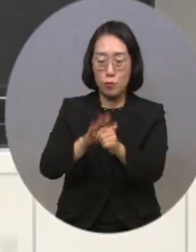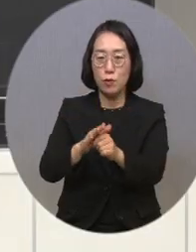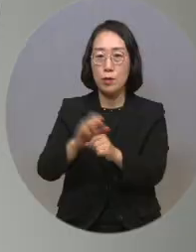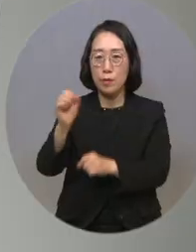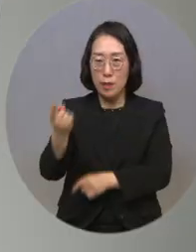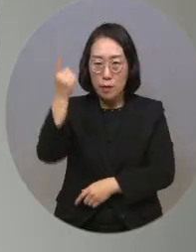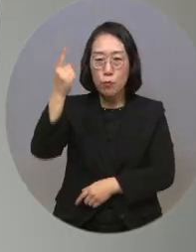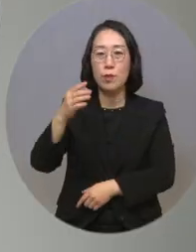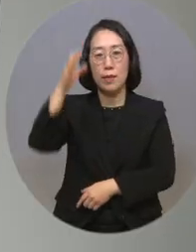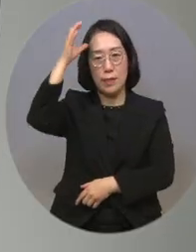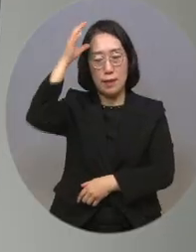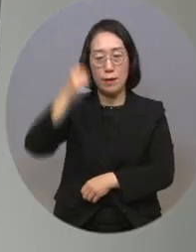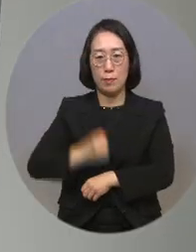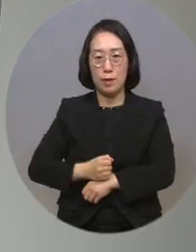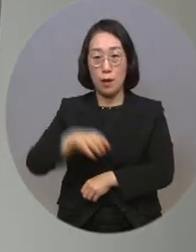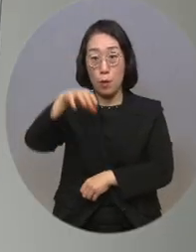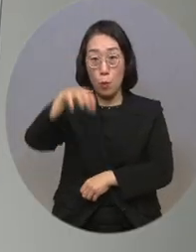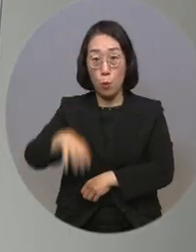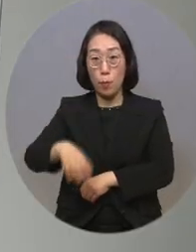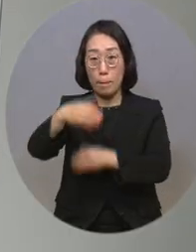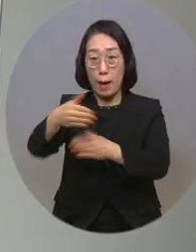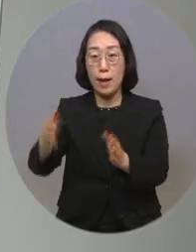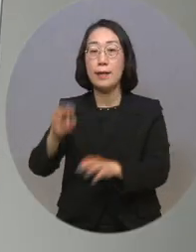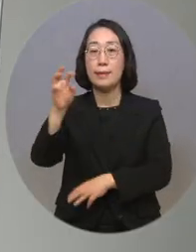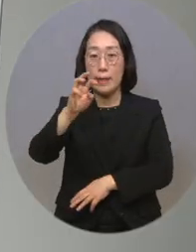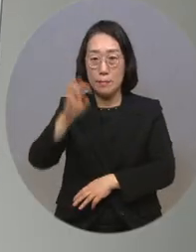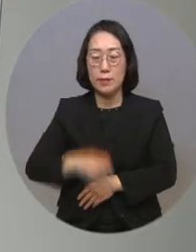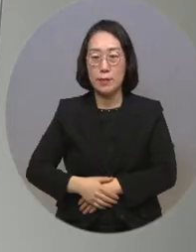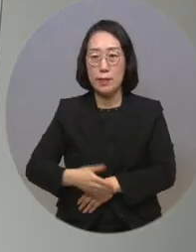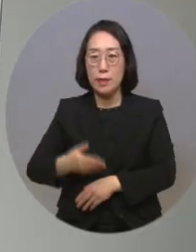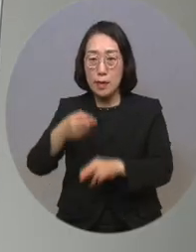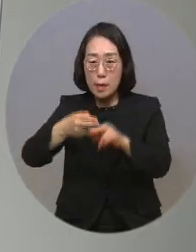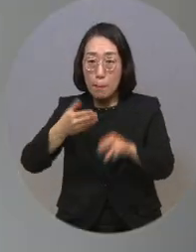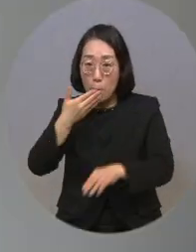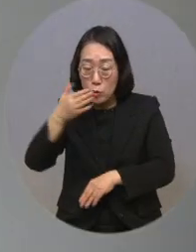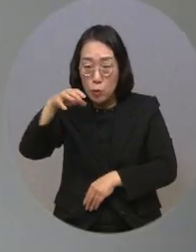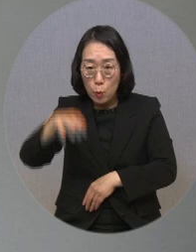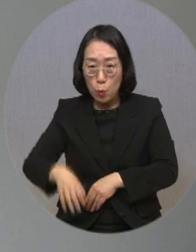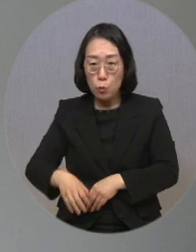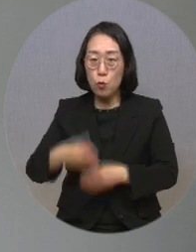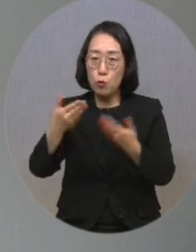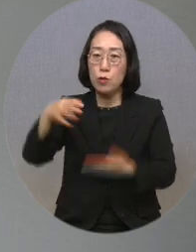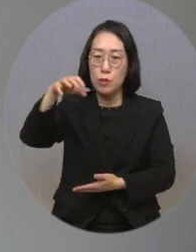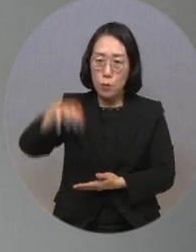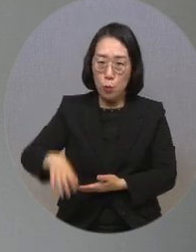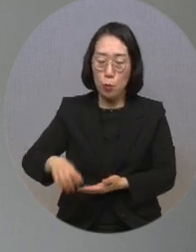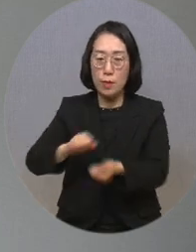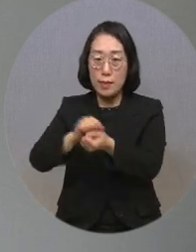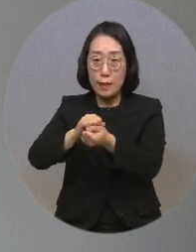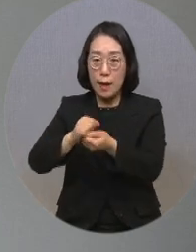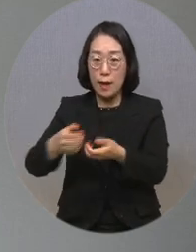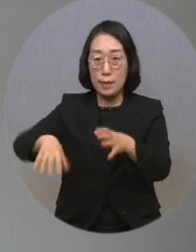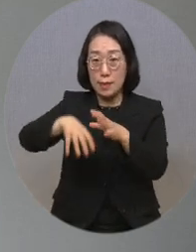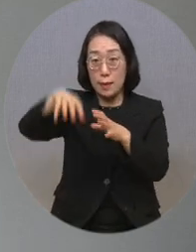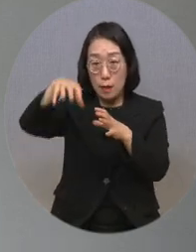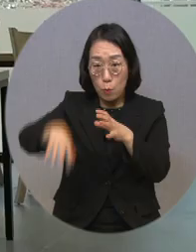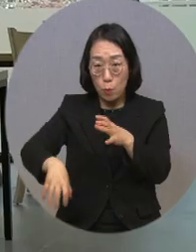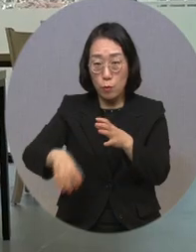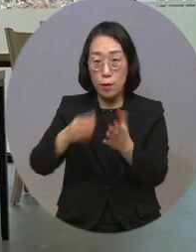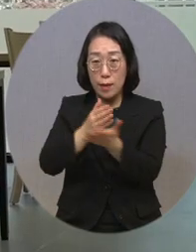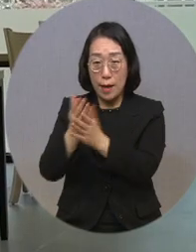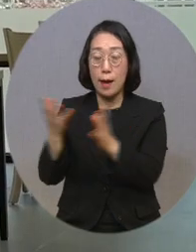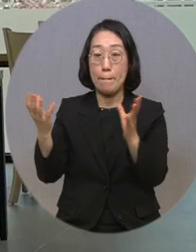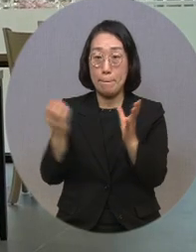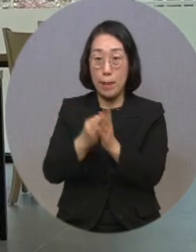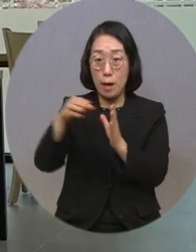합니다. 기숙사 30실과 식당, 세탁실, 휴게실, 주방 등 부대 시설까지 갖춰진